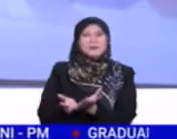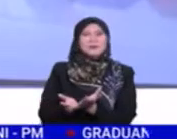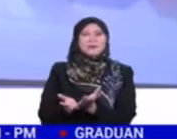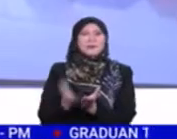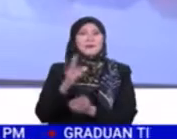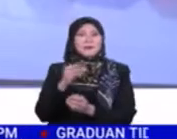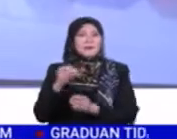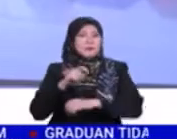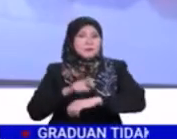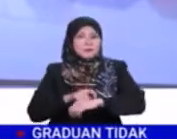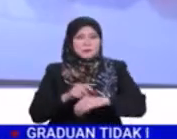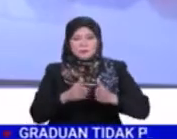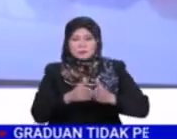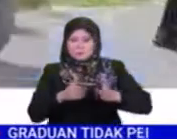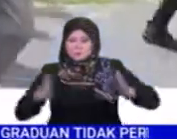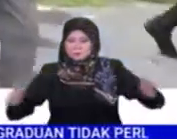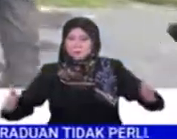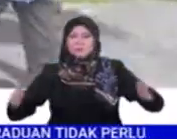masa panjang.